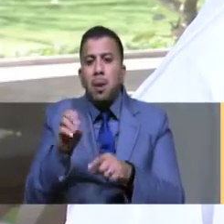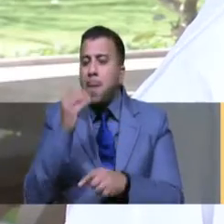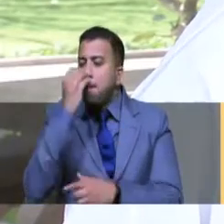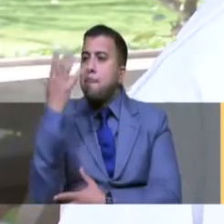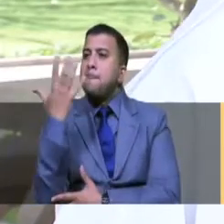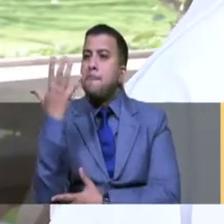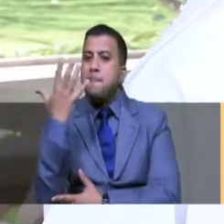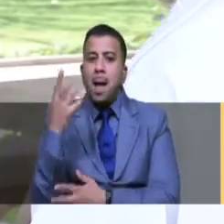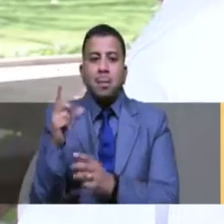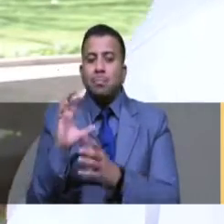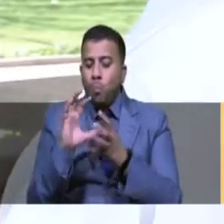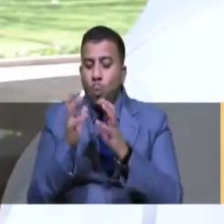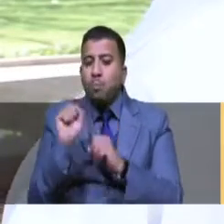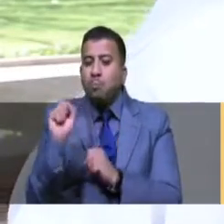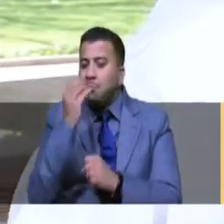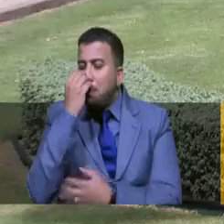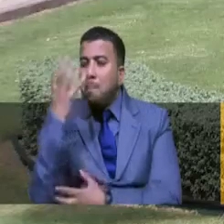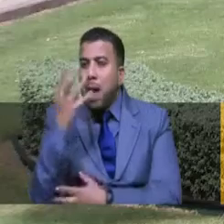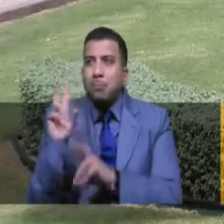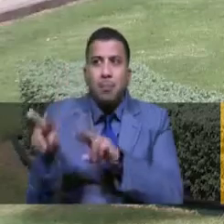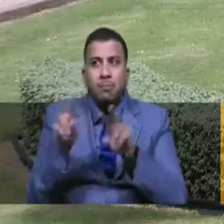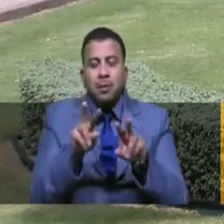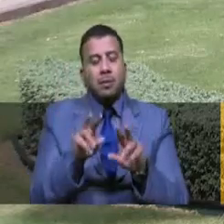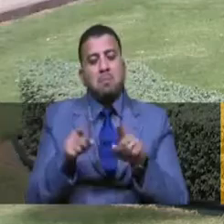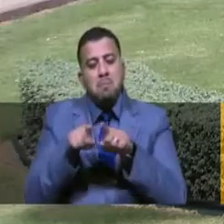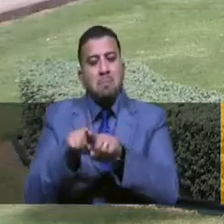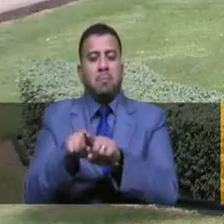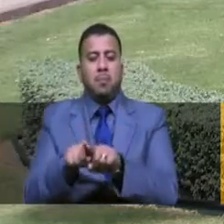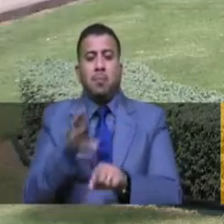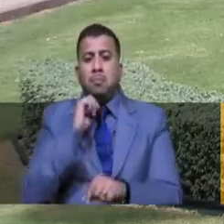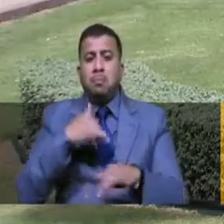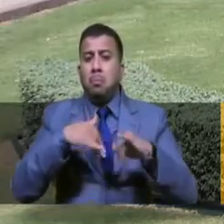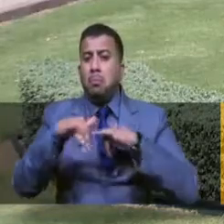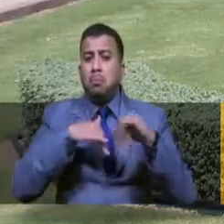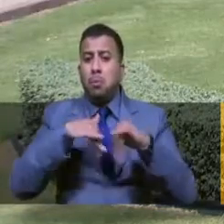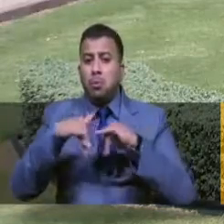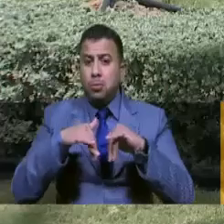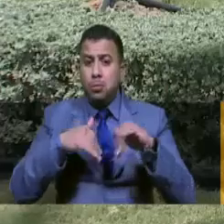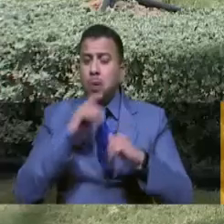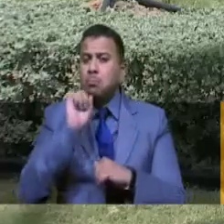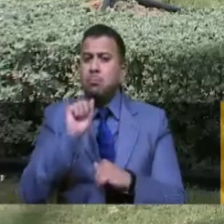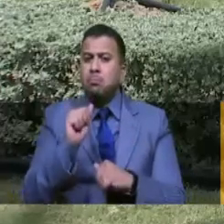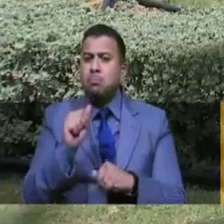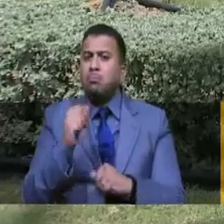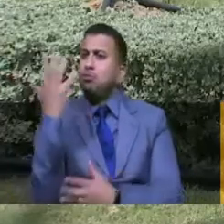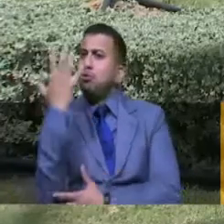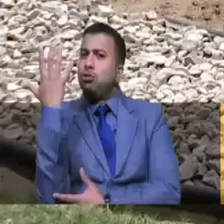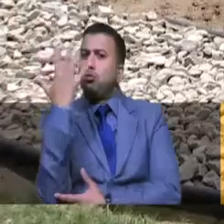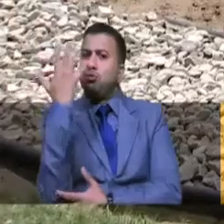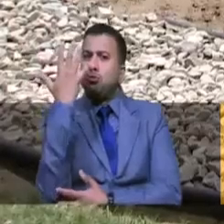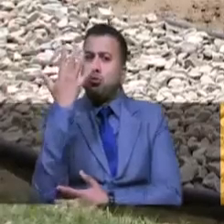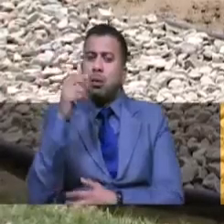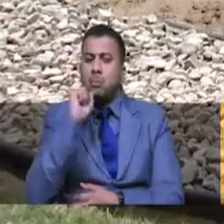البيئية والمناخية للمنطقة. وامتدت المشاريع لتشمل عملية التشجير